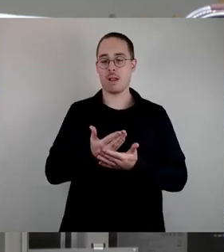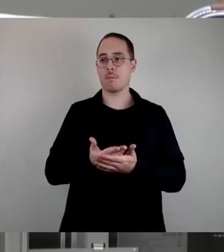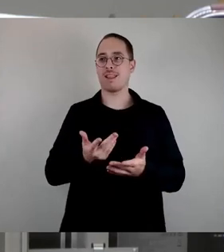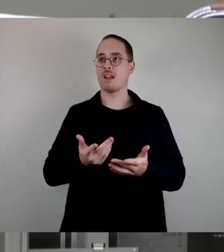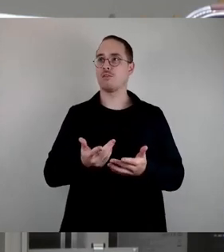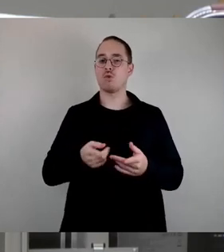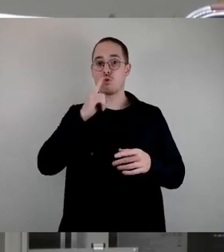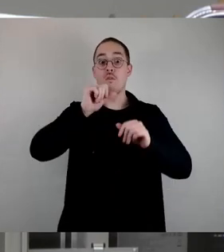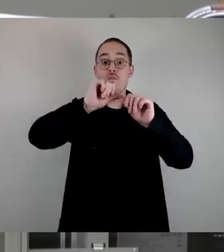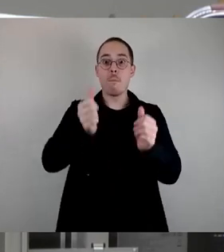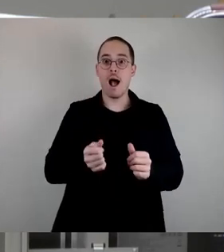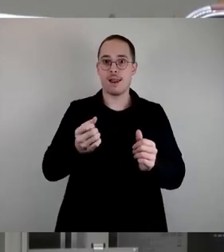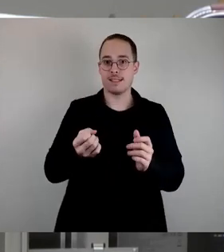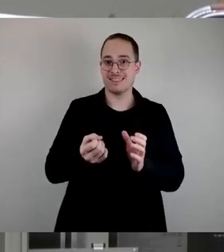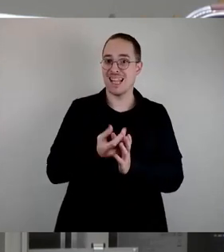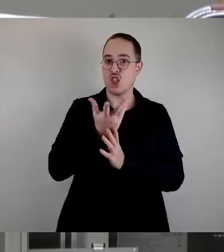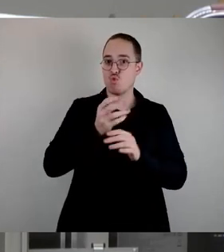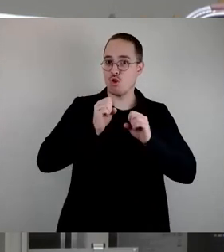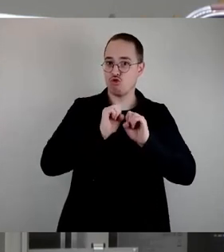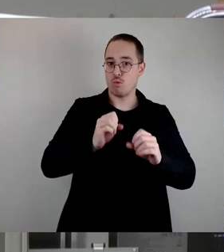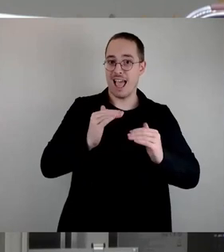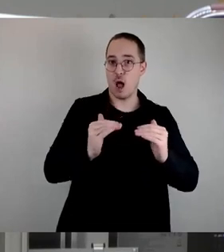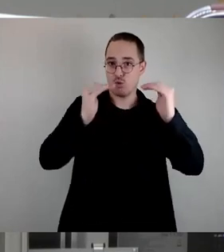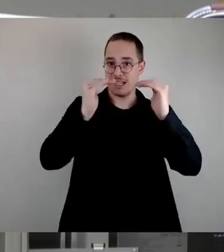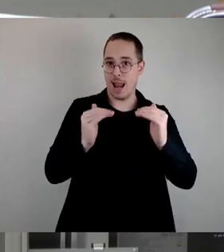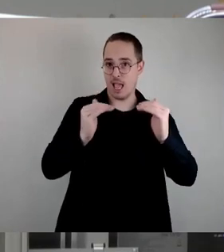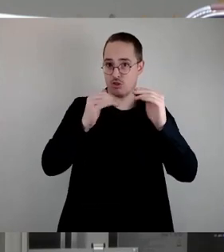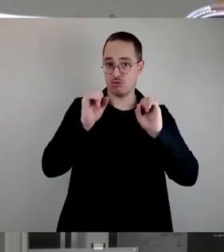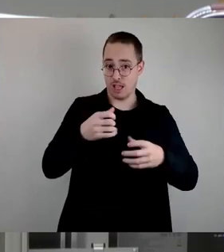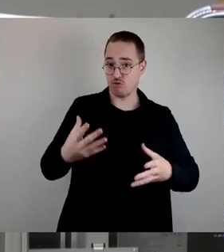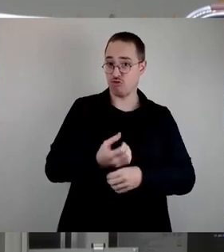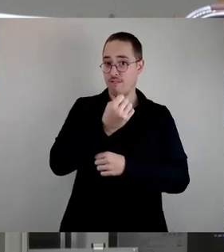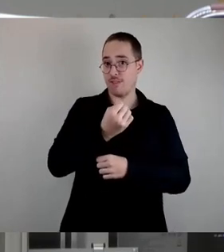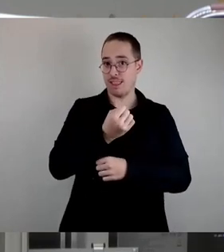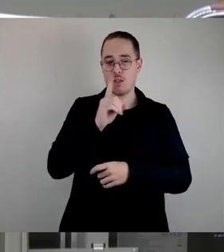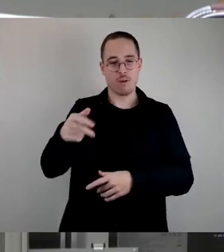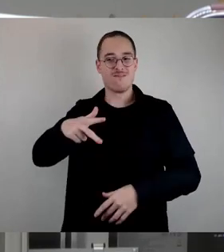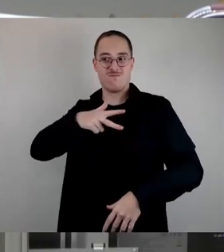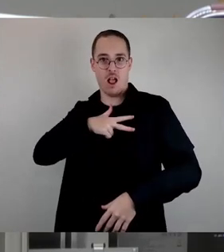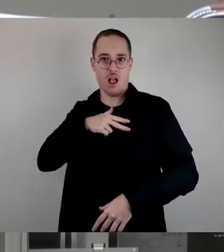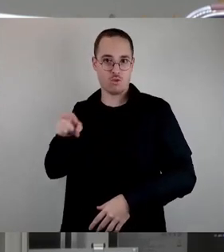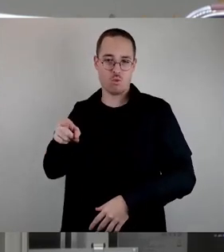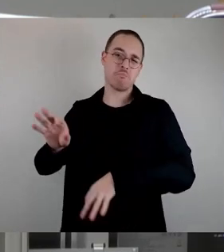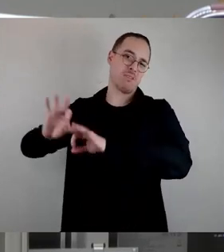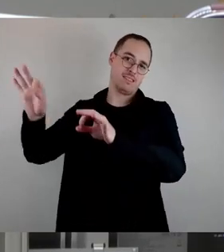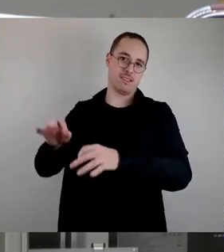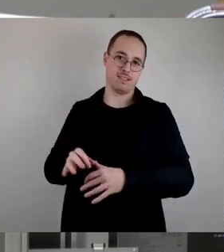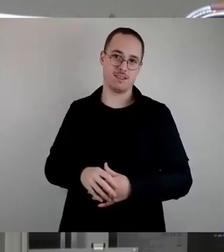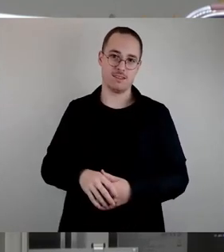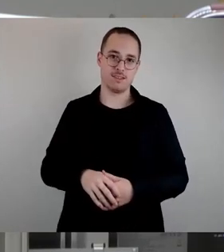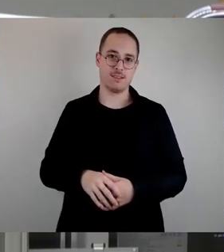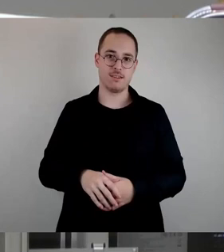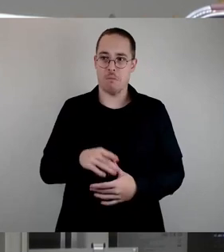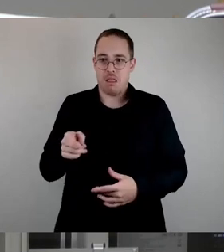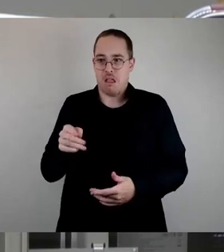an anderer Stelle hinbekäme, aber in Dresden haben wir ja auch die Erfahrung, dass das dann nie stattfindet, sondern im Grunde dann der Naturraum weggenommen wird,